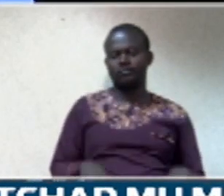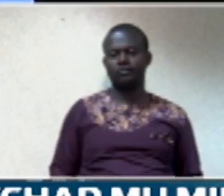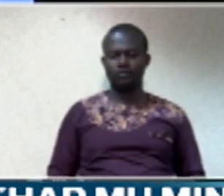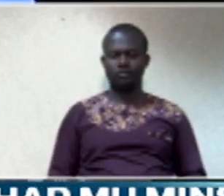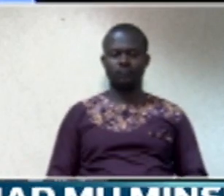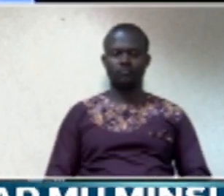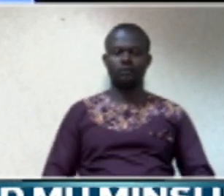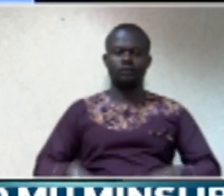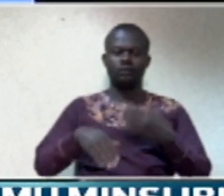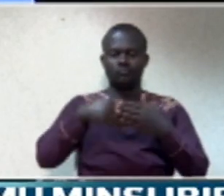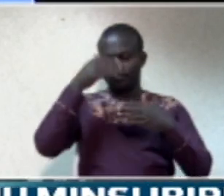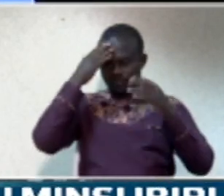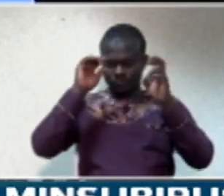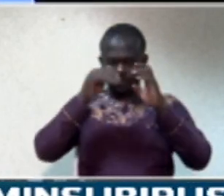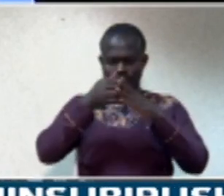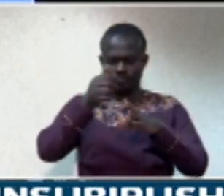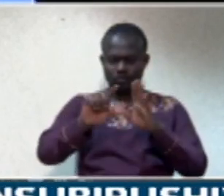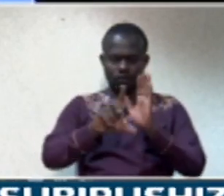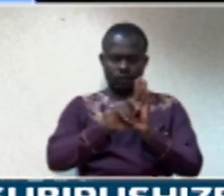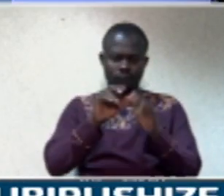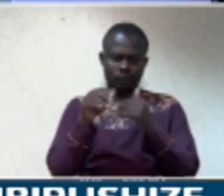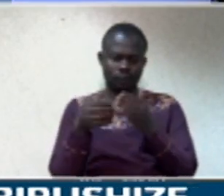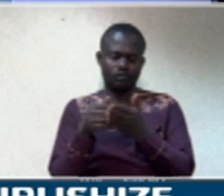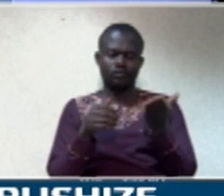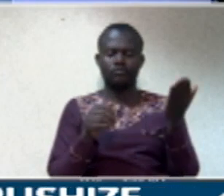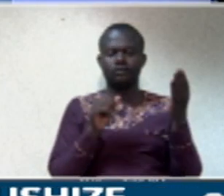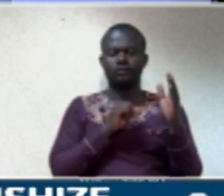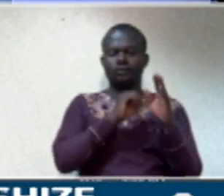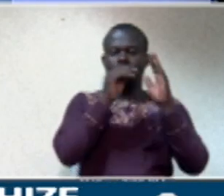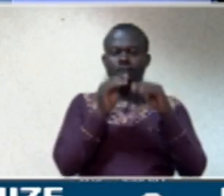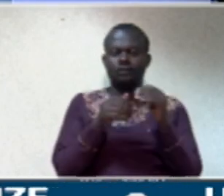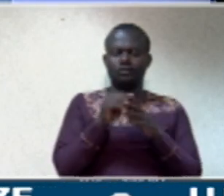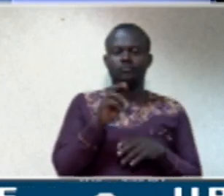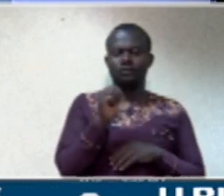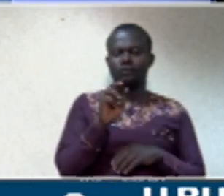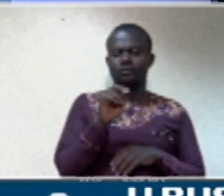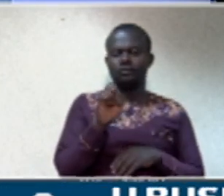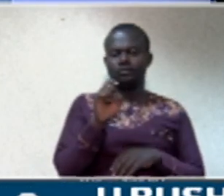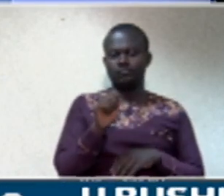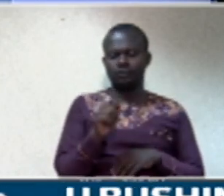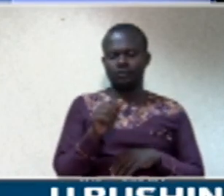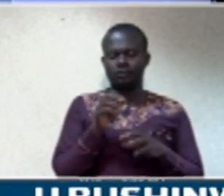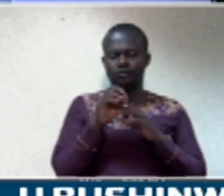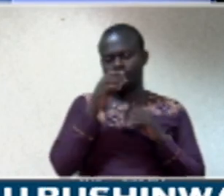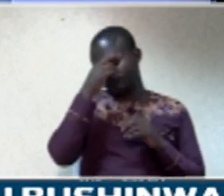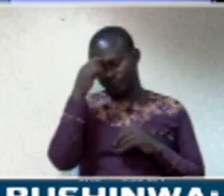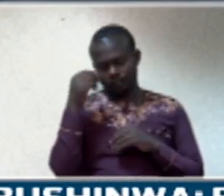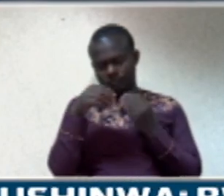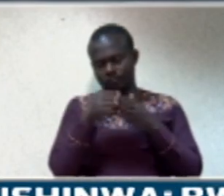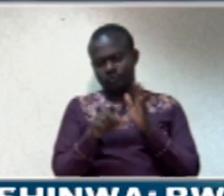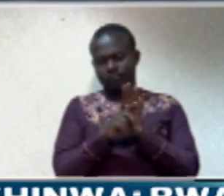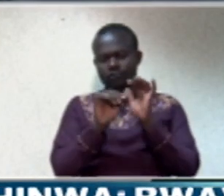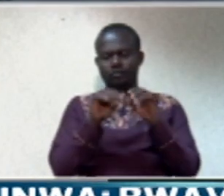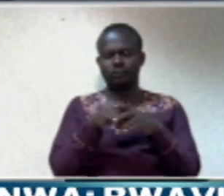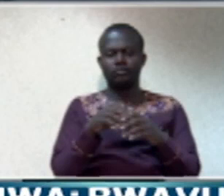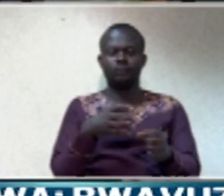kubera icyo ariyo mategeko yasigayemo nibyo senateri Dushimimana Lambert asobanura impamvu ariyo mategeko yagumye mu bubasha